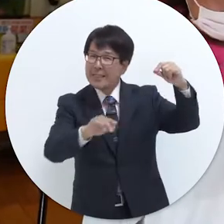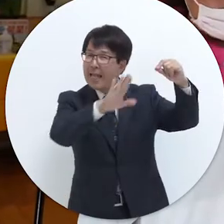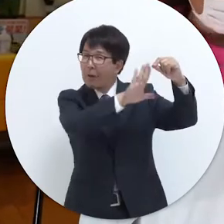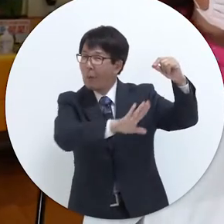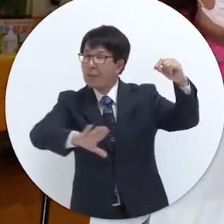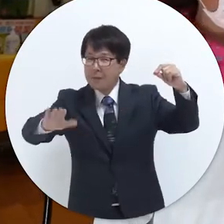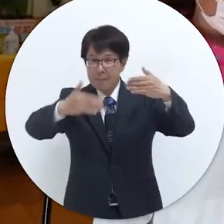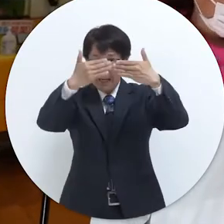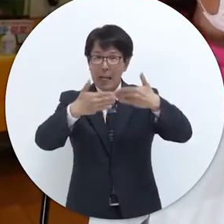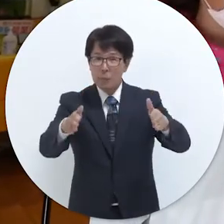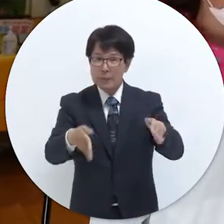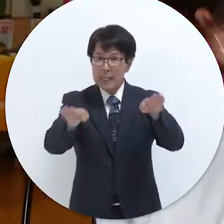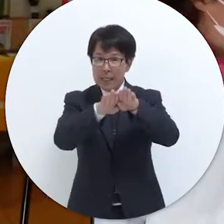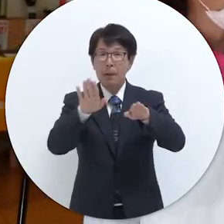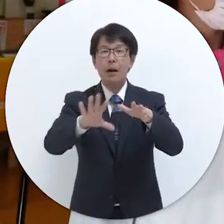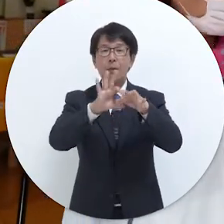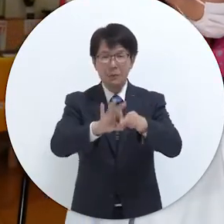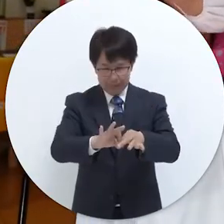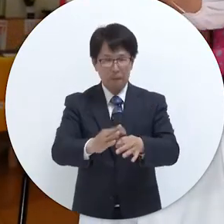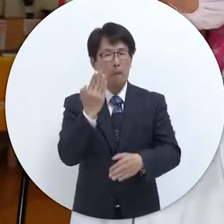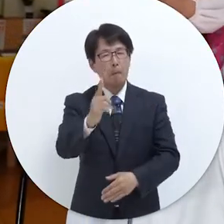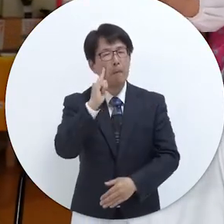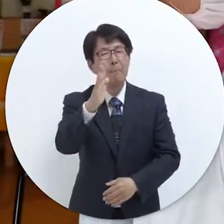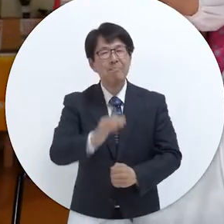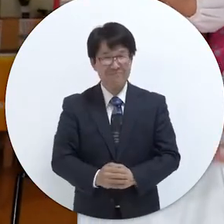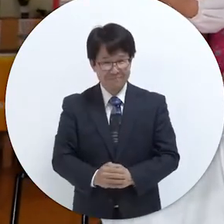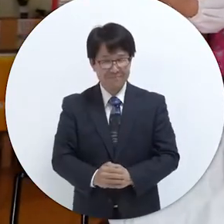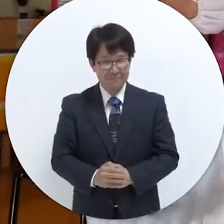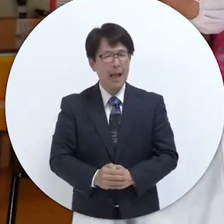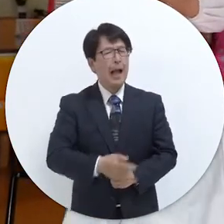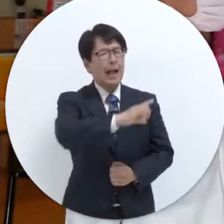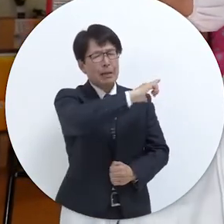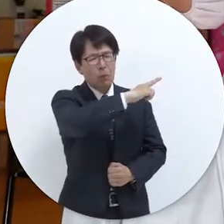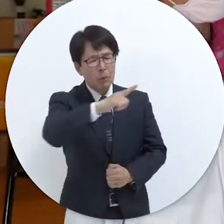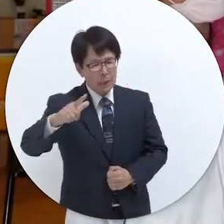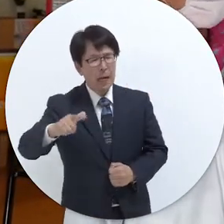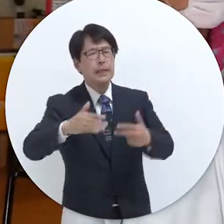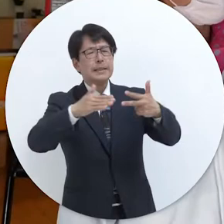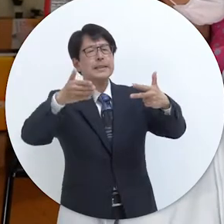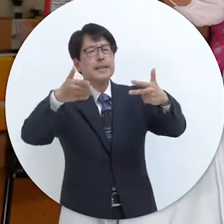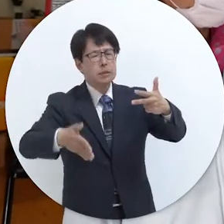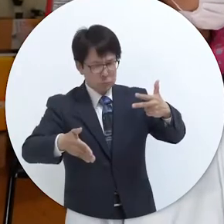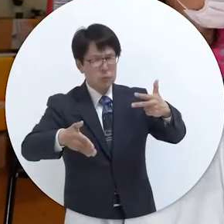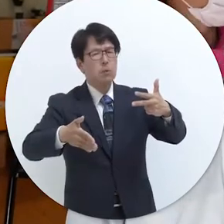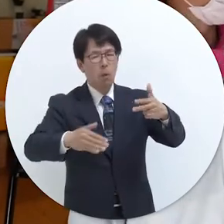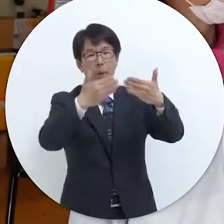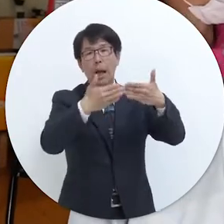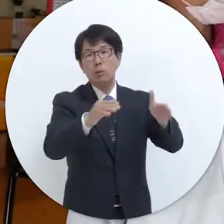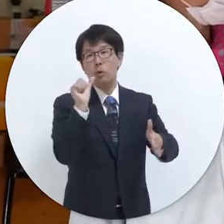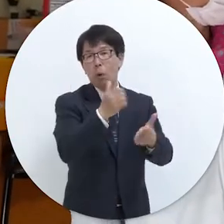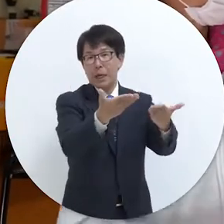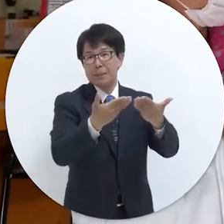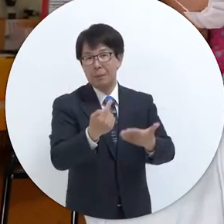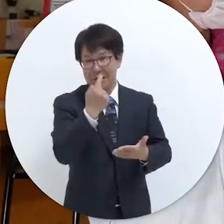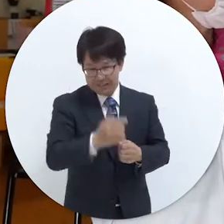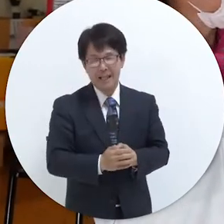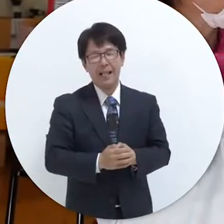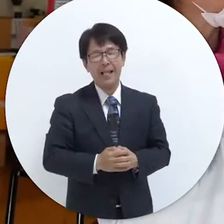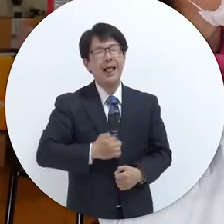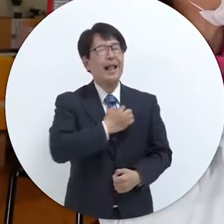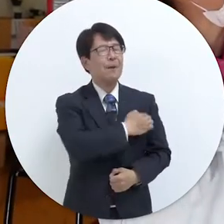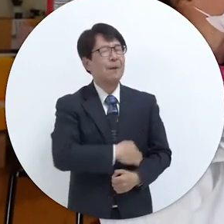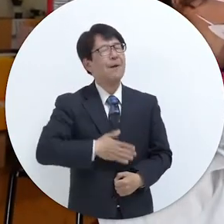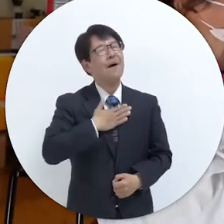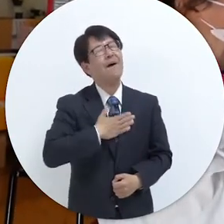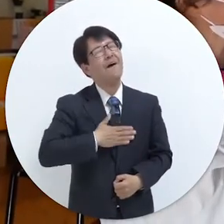ありますのでお声掛けください。 今日いろんな施設のバリアフリーを紹介していただいて、はい、本当にあの心がすごい